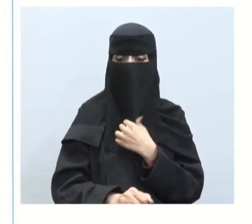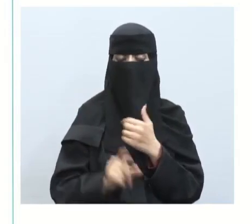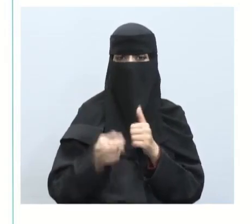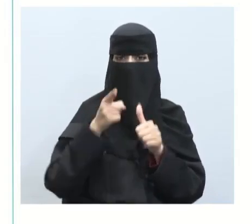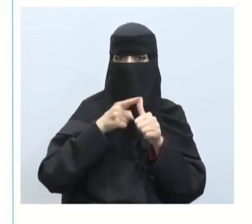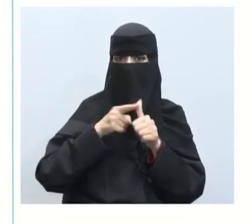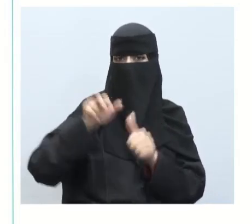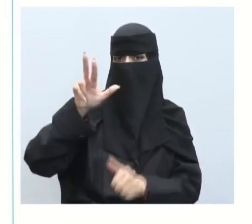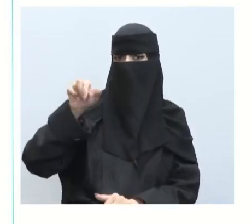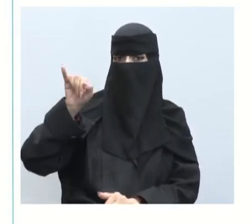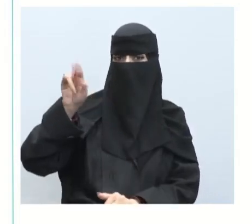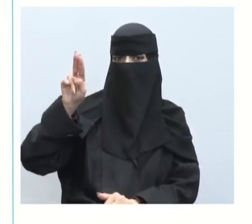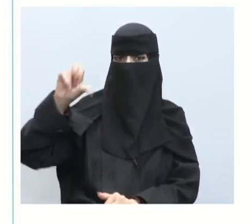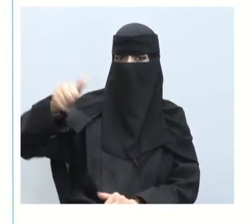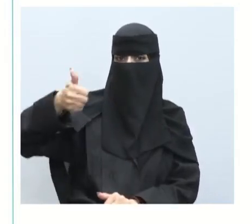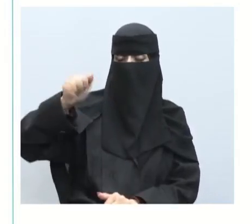بالمتواجدين